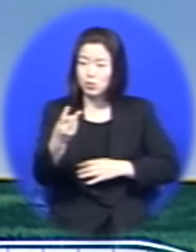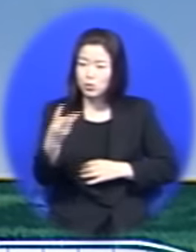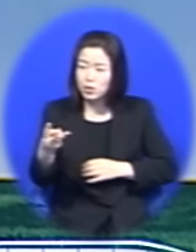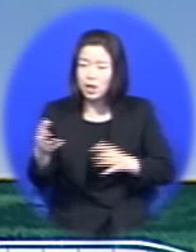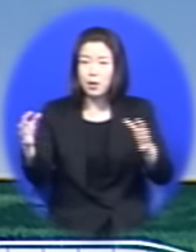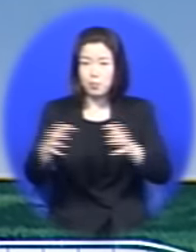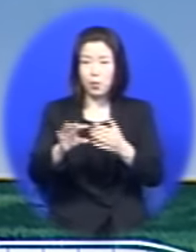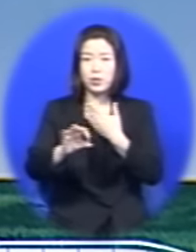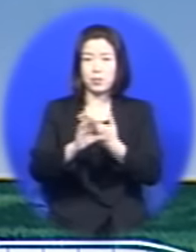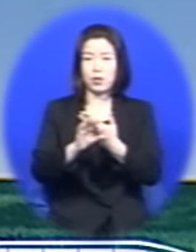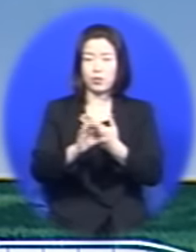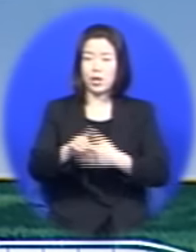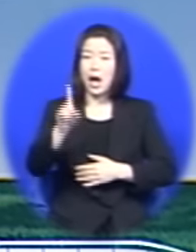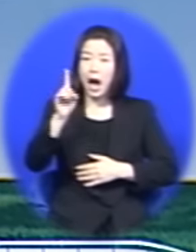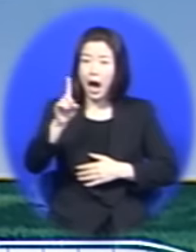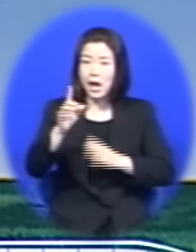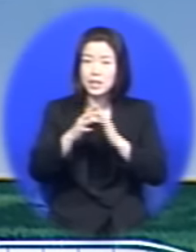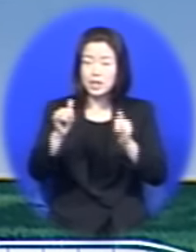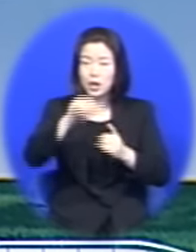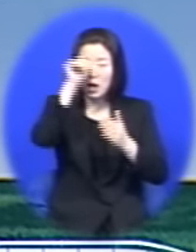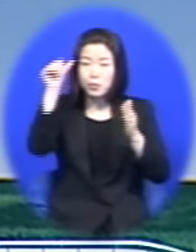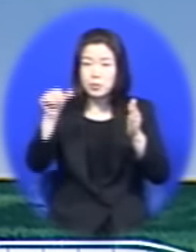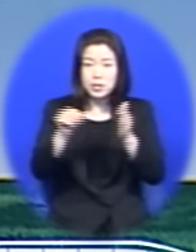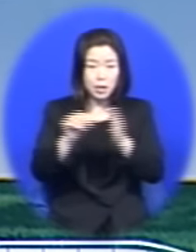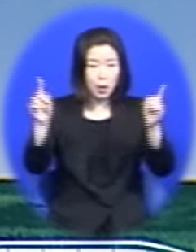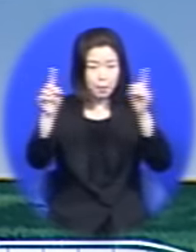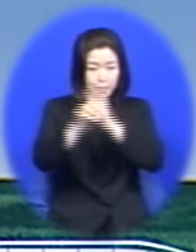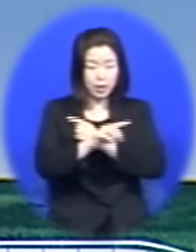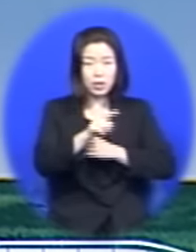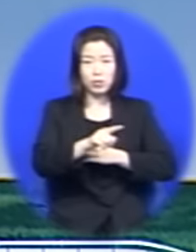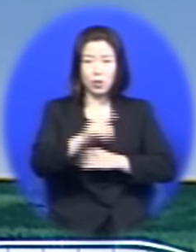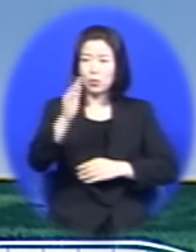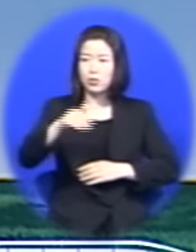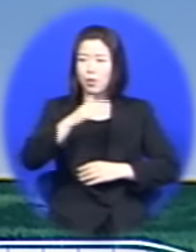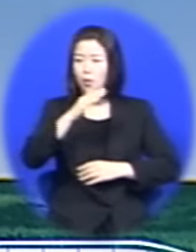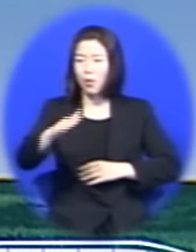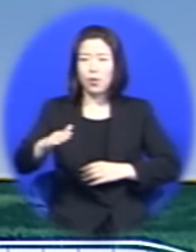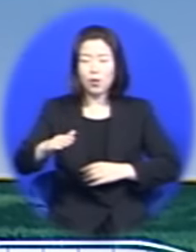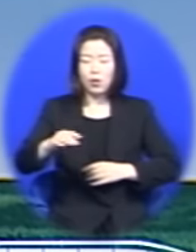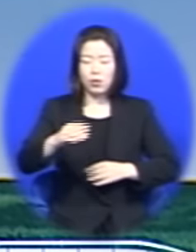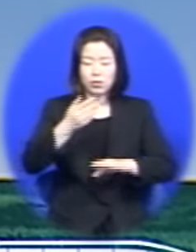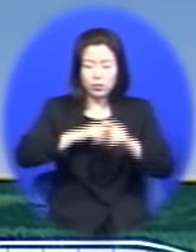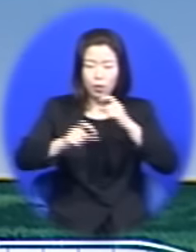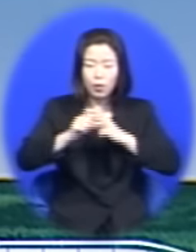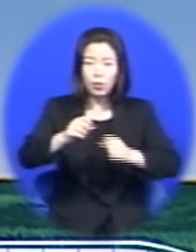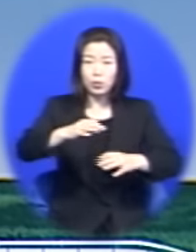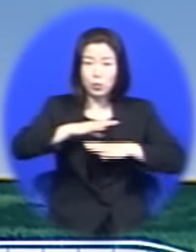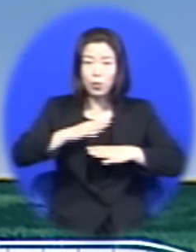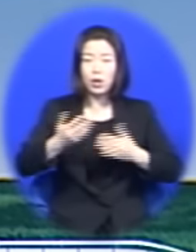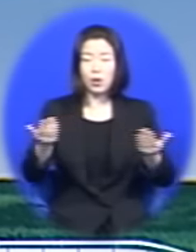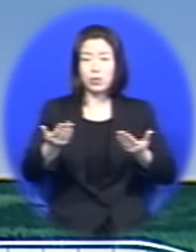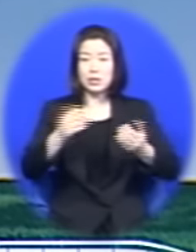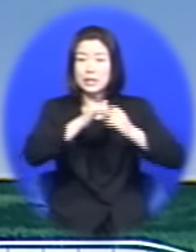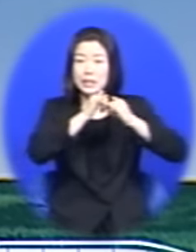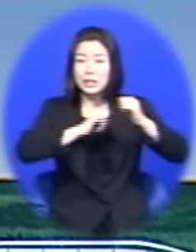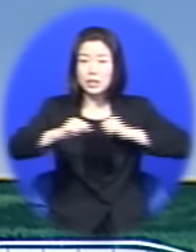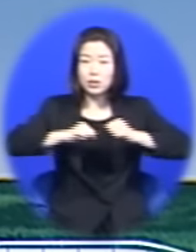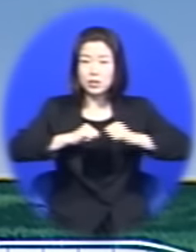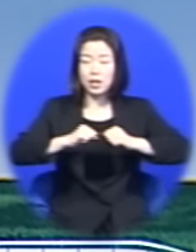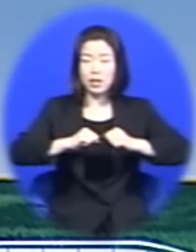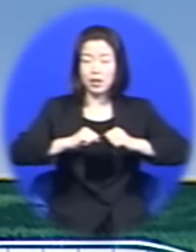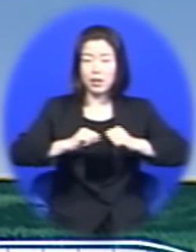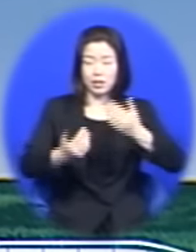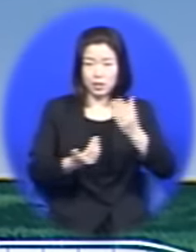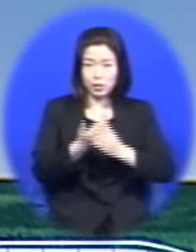모이면 한 사람의 인생이 바뀌는 것과 전혀 다른 놀라운 역사가 일어나는데 이게